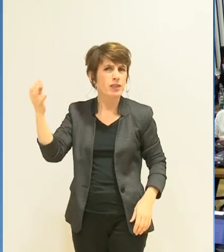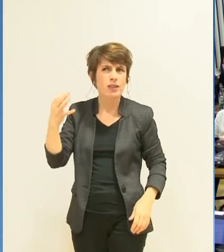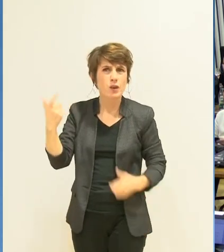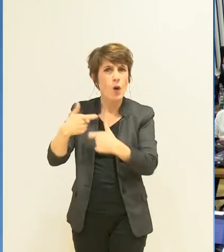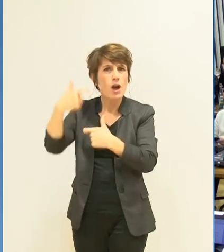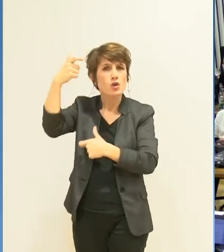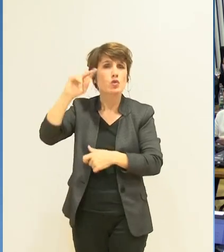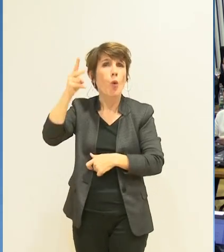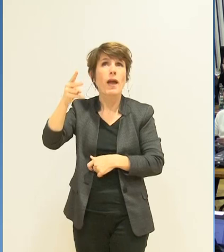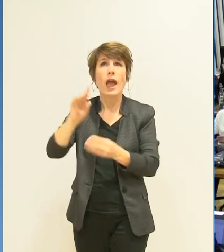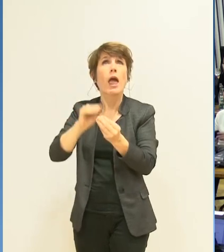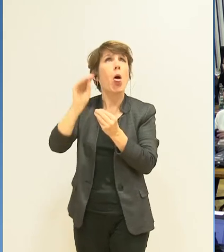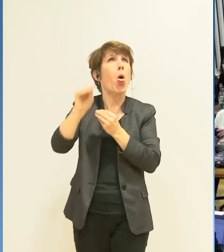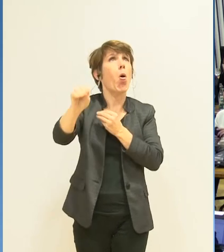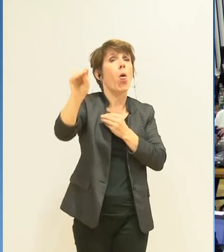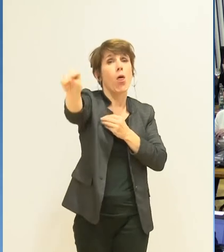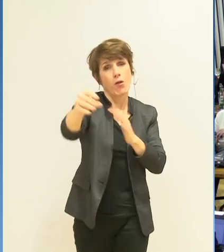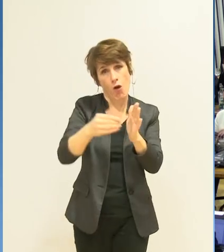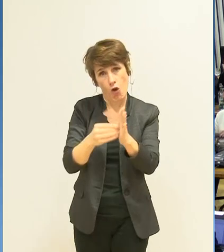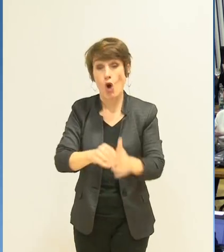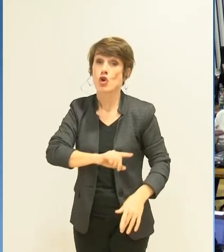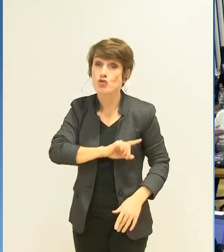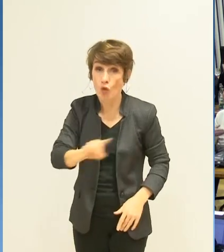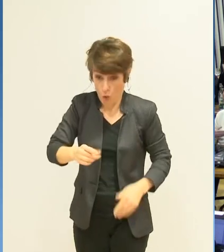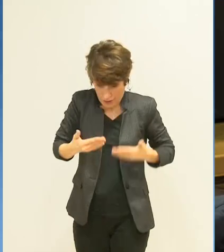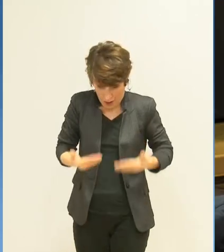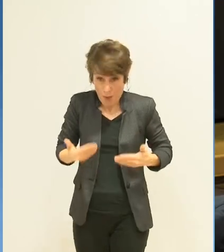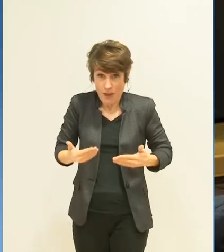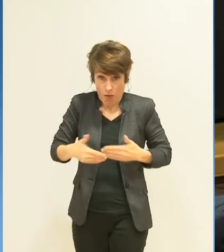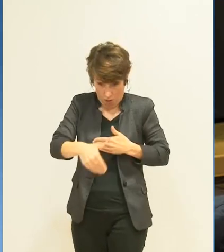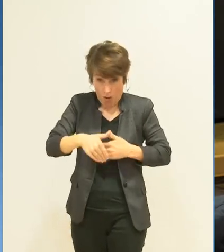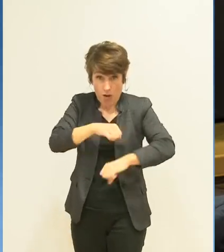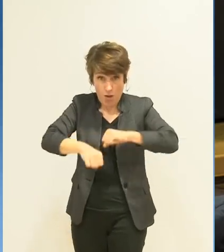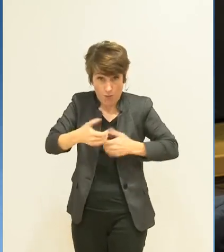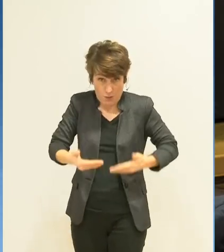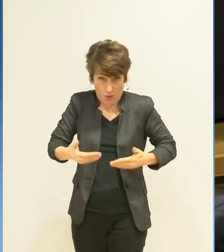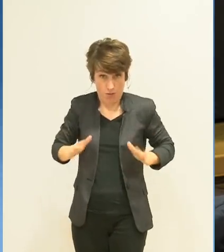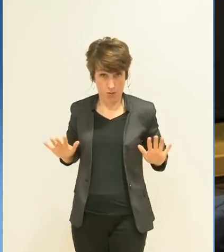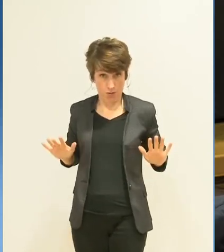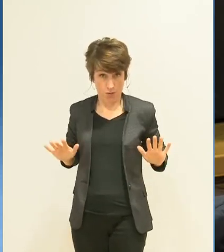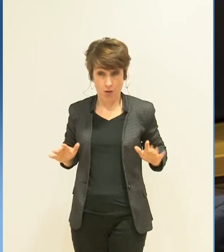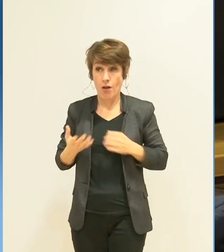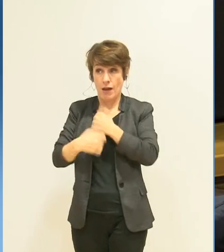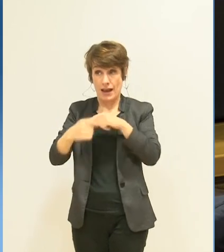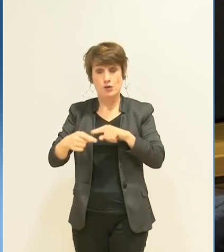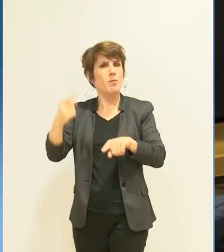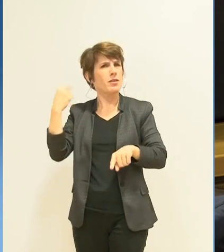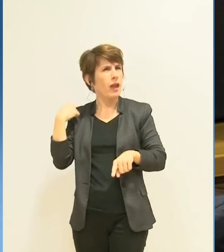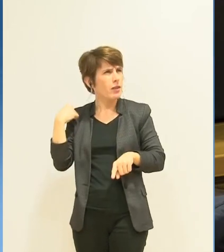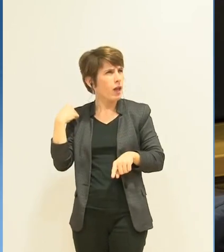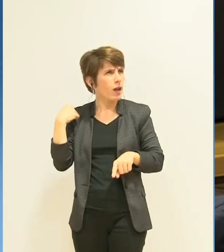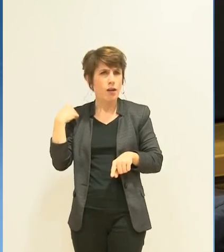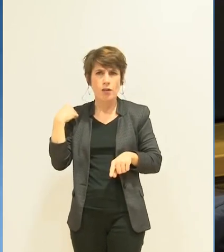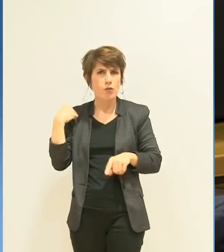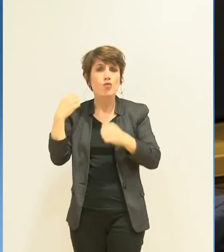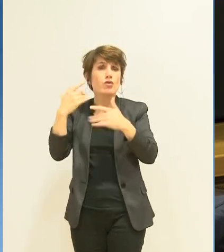fois demain non cette fois c'est aujourd'hui nous avons la semaine dernière où il ya quelques